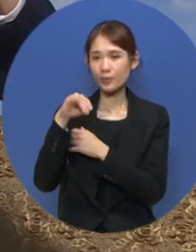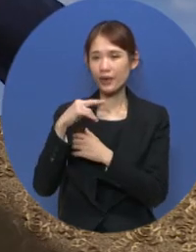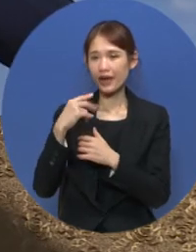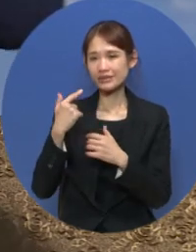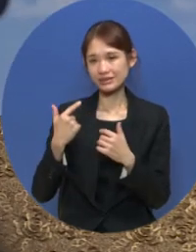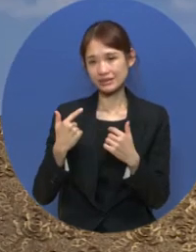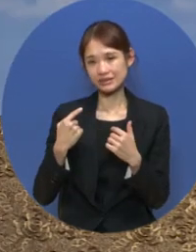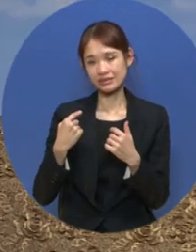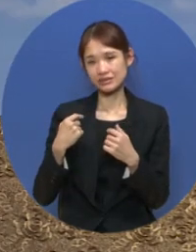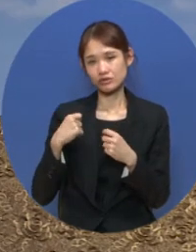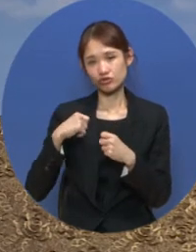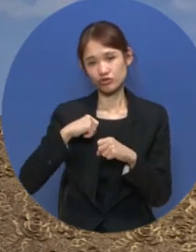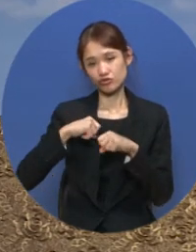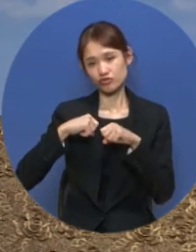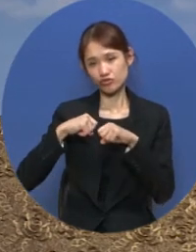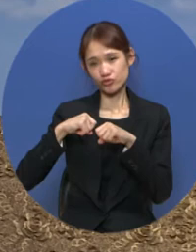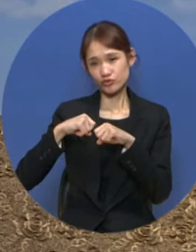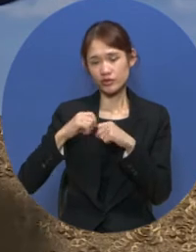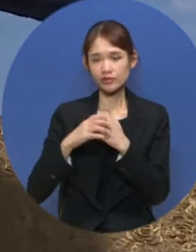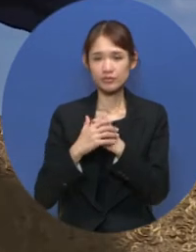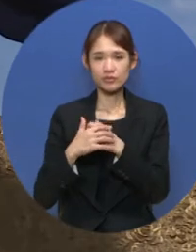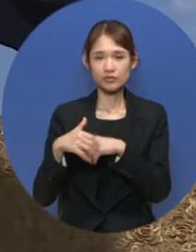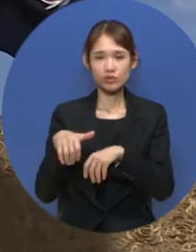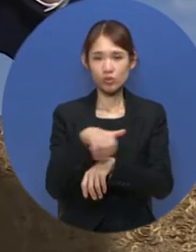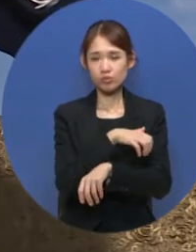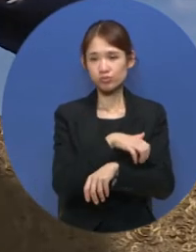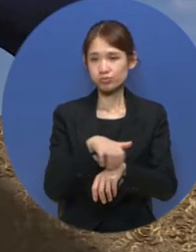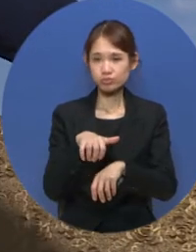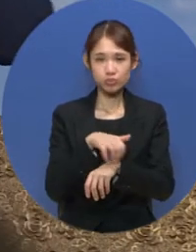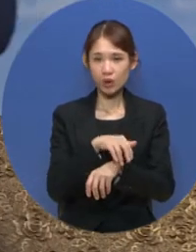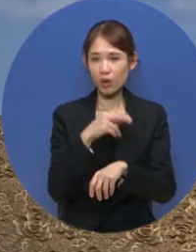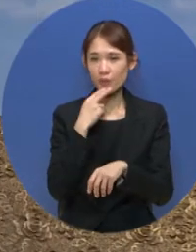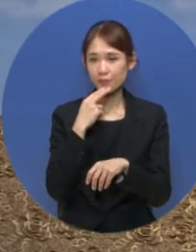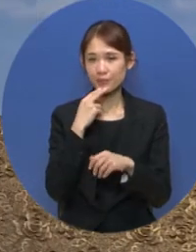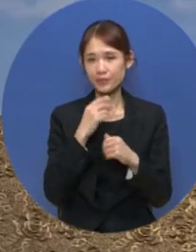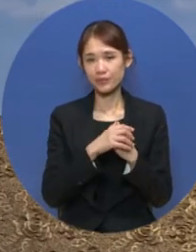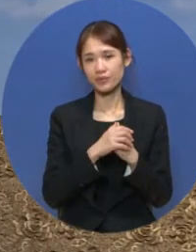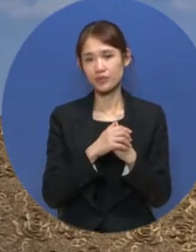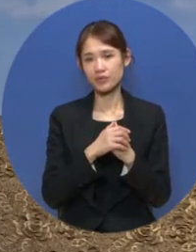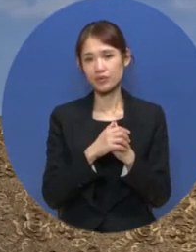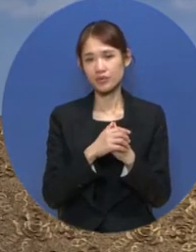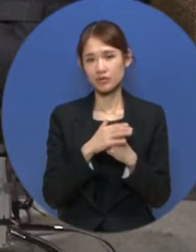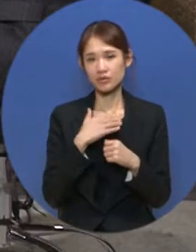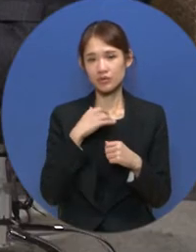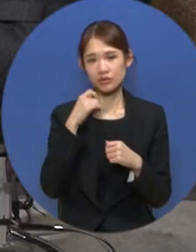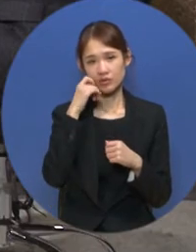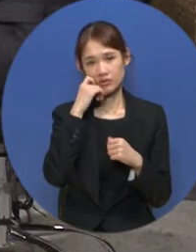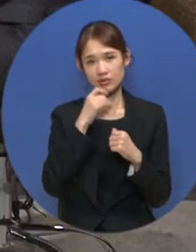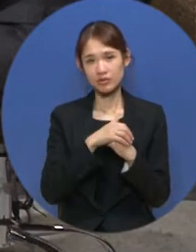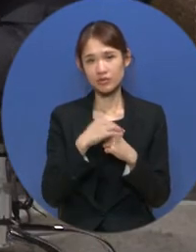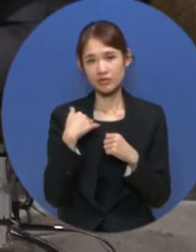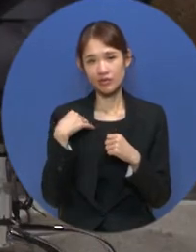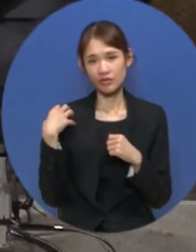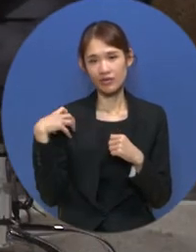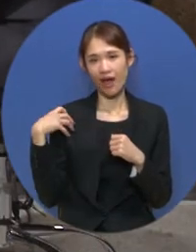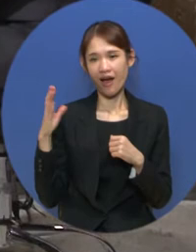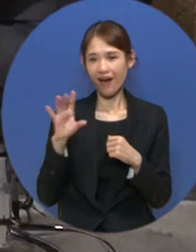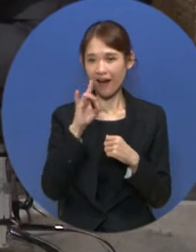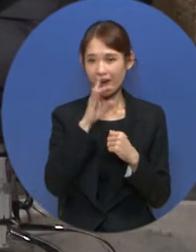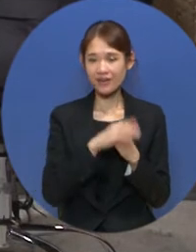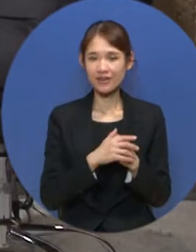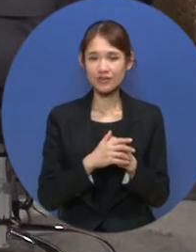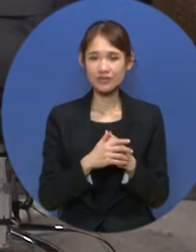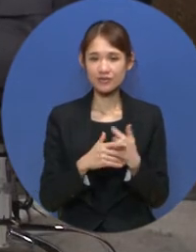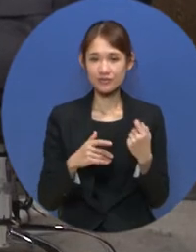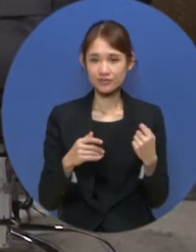밴드라고 해서 이렇게 움직이는 데 있어서 불편함이 없게끔 잘 만들어놨어요. 네. 저는 못해요. 잘 자켓은 안 돼요. 예,